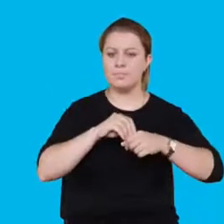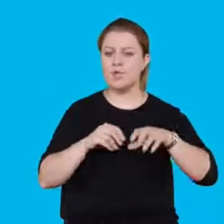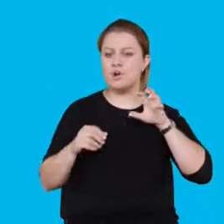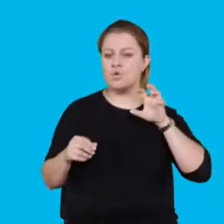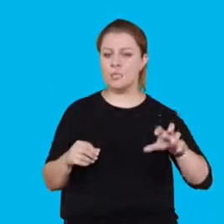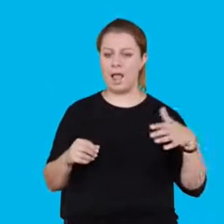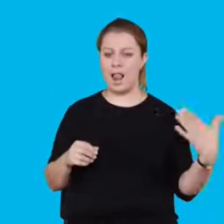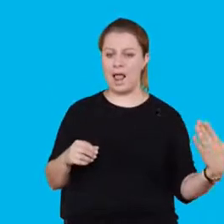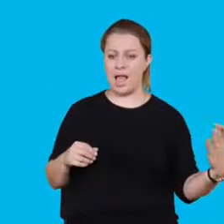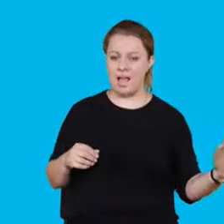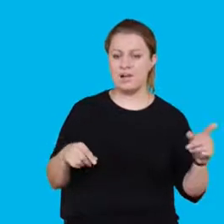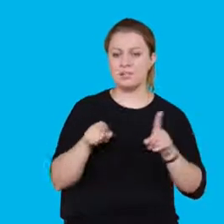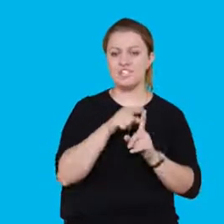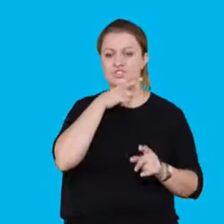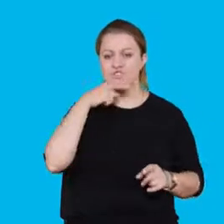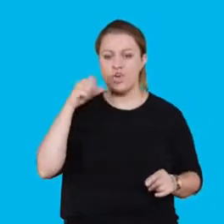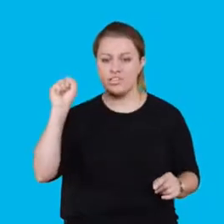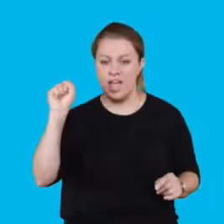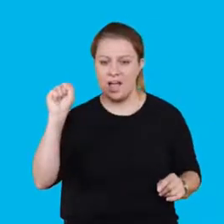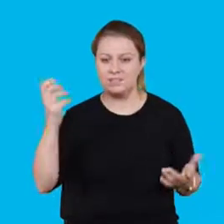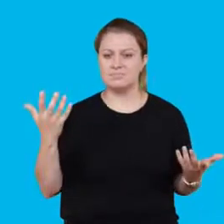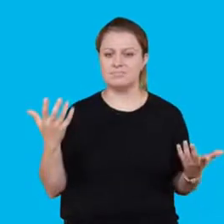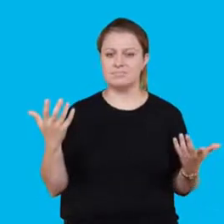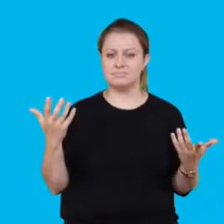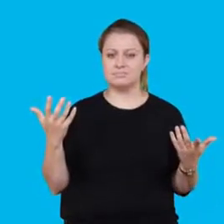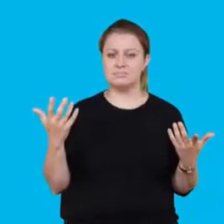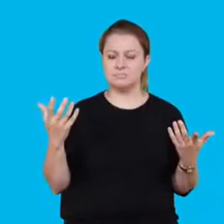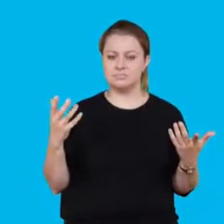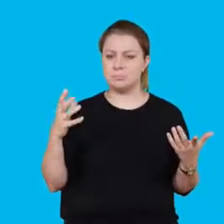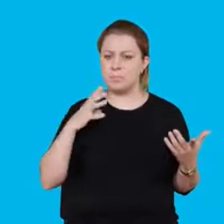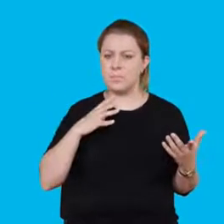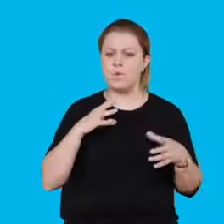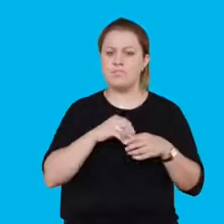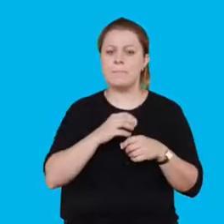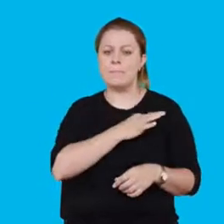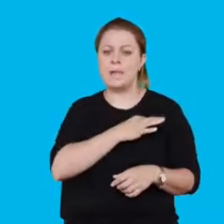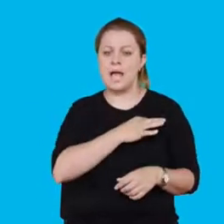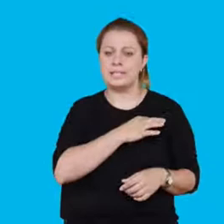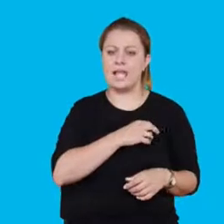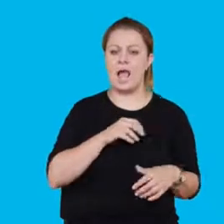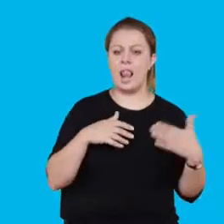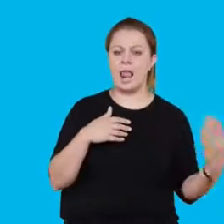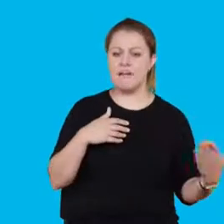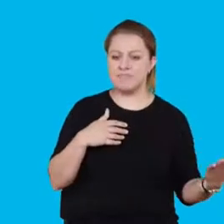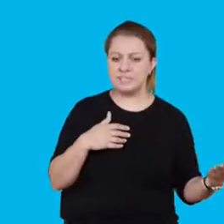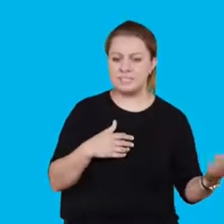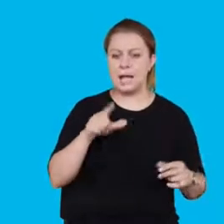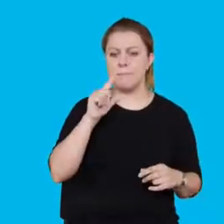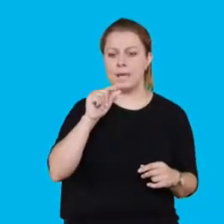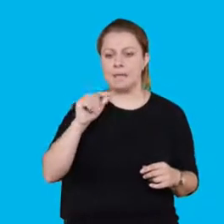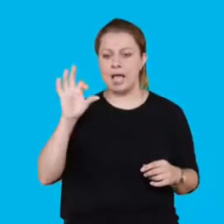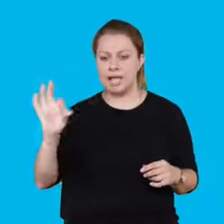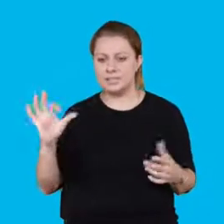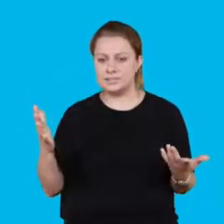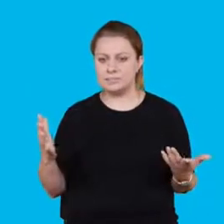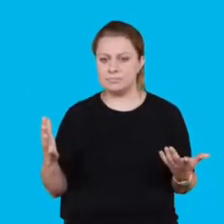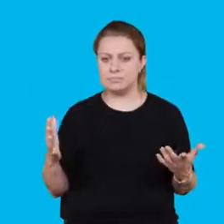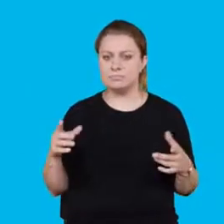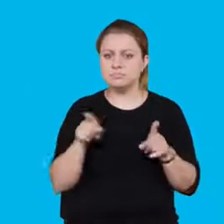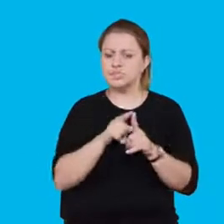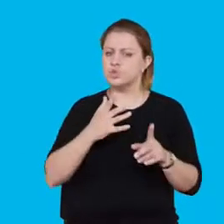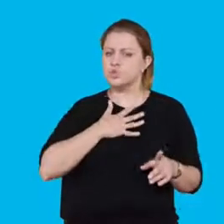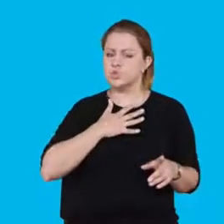takich socjalistycznie lewicowych, związanych przede wszystkim z taką partią PPS Lewica, właśnie ten dylemat bardzo odczuwało